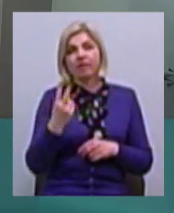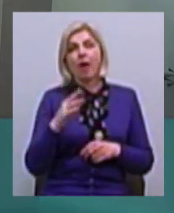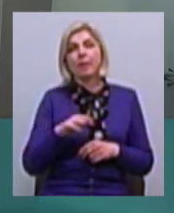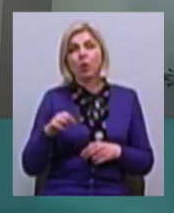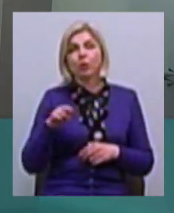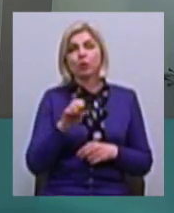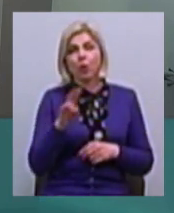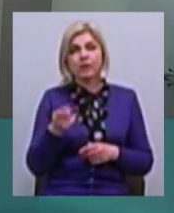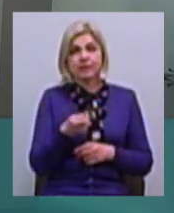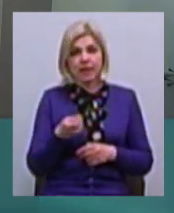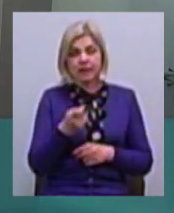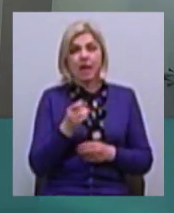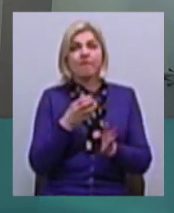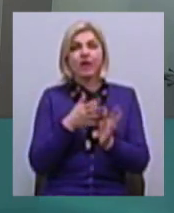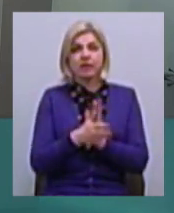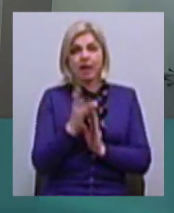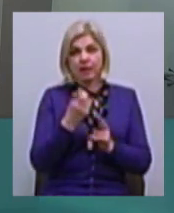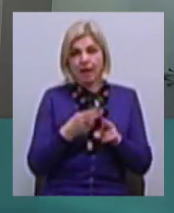і витрачання на ці цілі